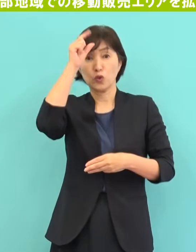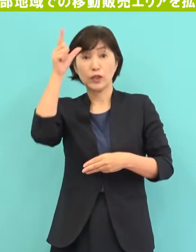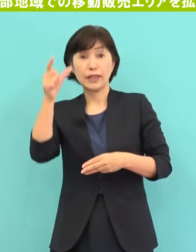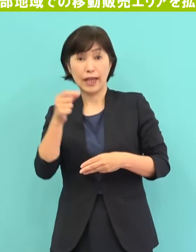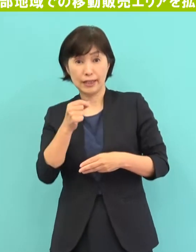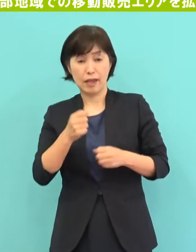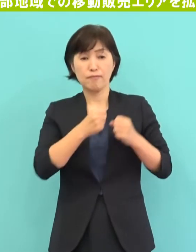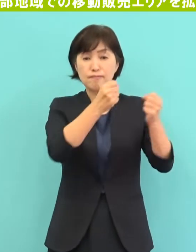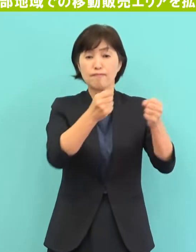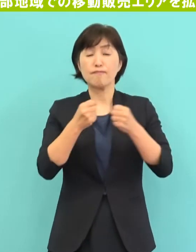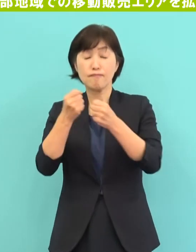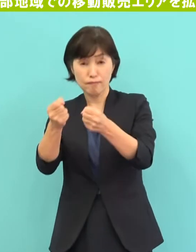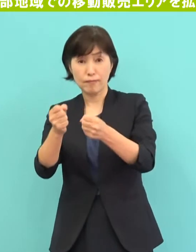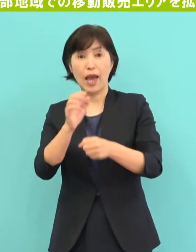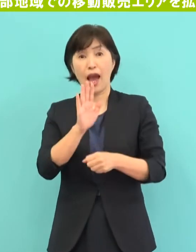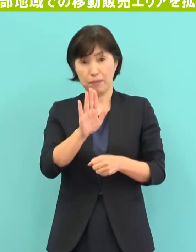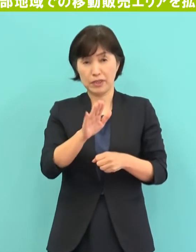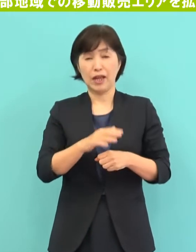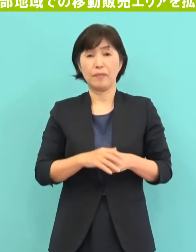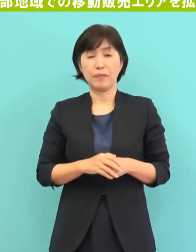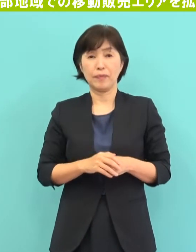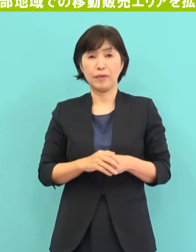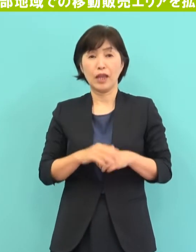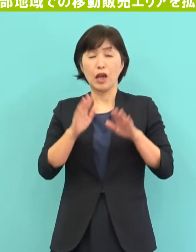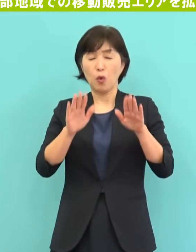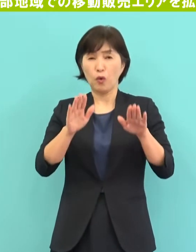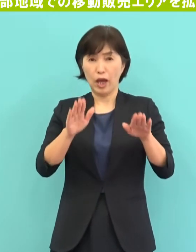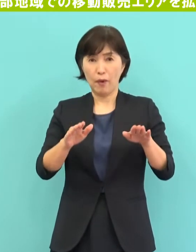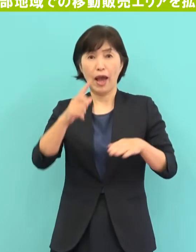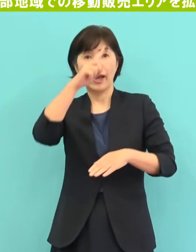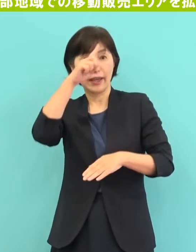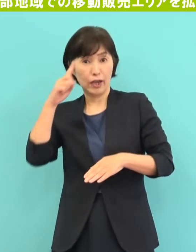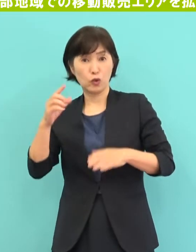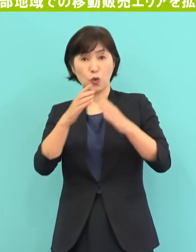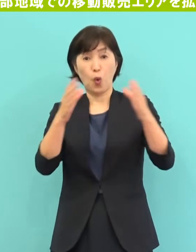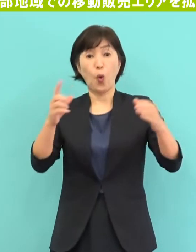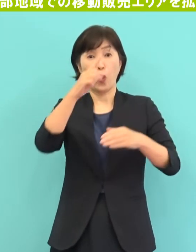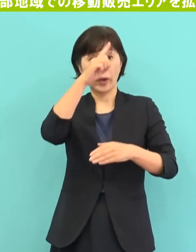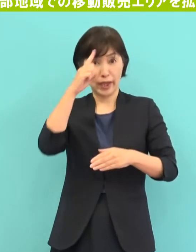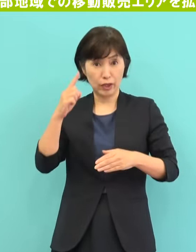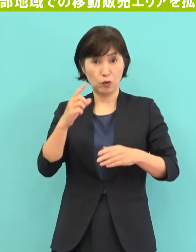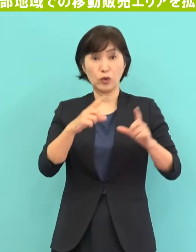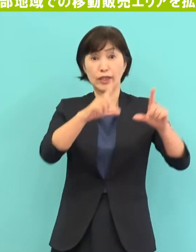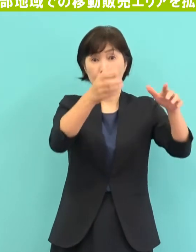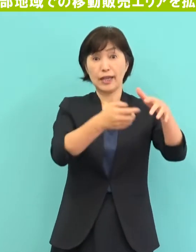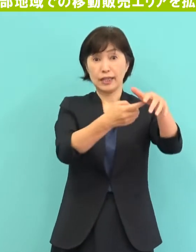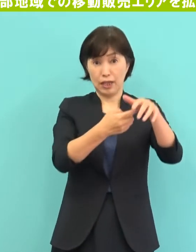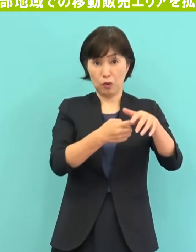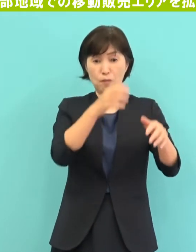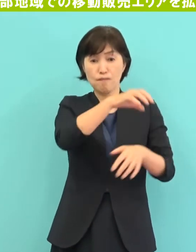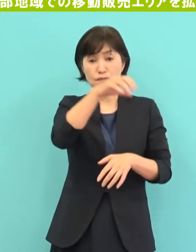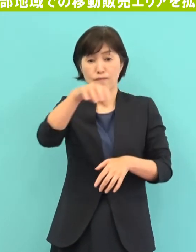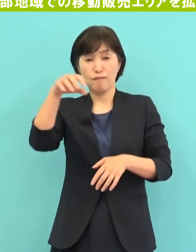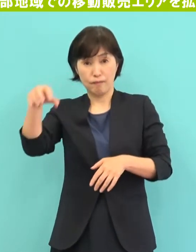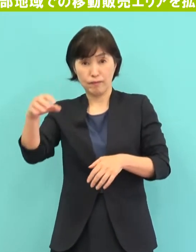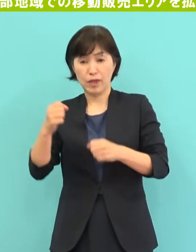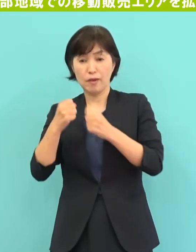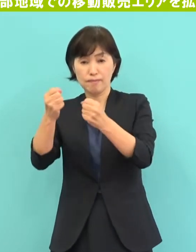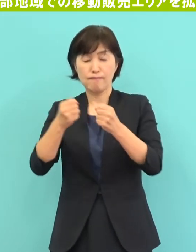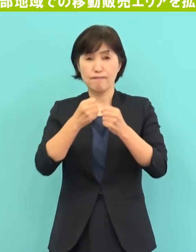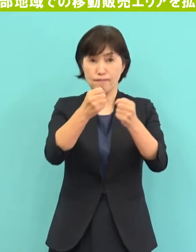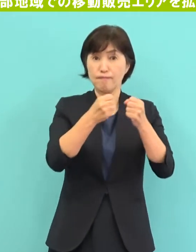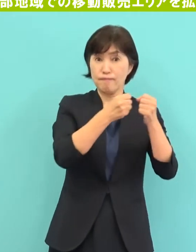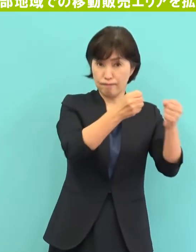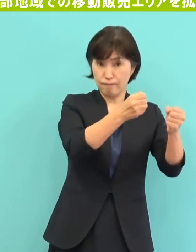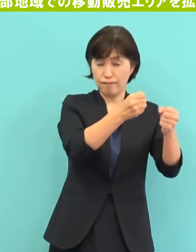で取り組んでいたんですが今回や竜それから大谷隆そして東里の3地域でもですね同じように移動販売